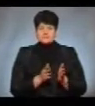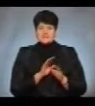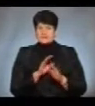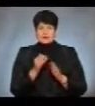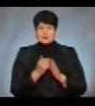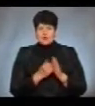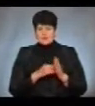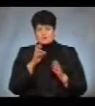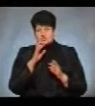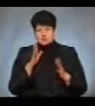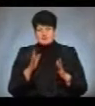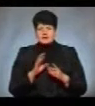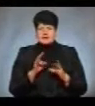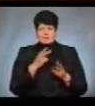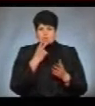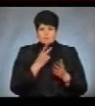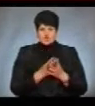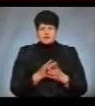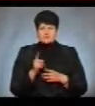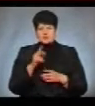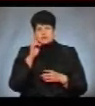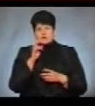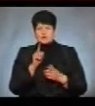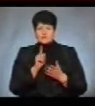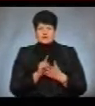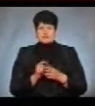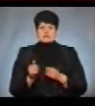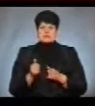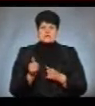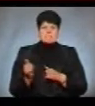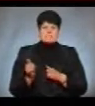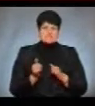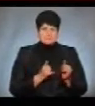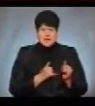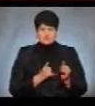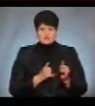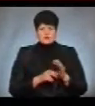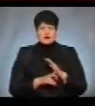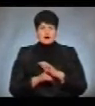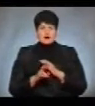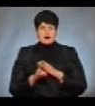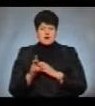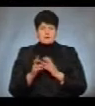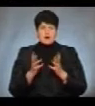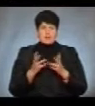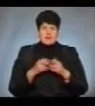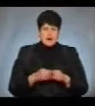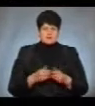ні державними цими не передбачається, що держава повинна забезпечувати храми і обладнанням,